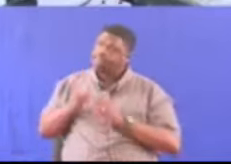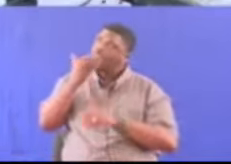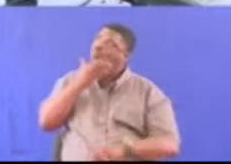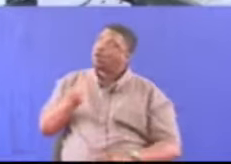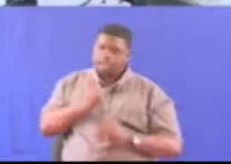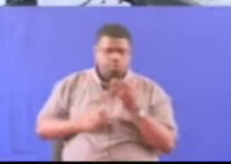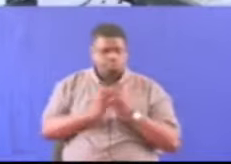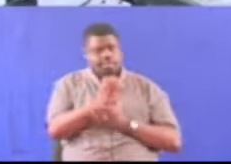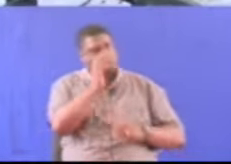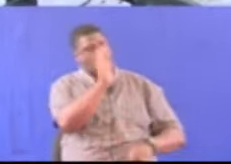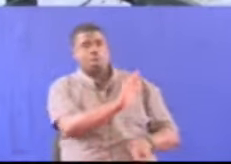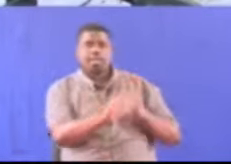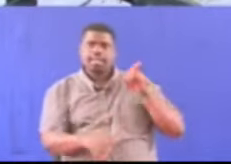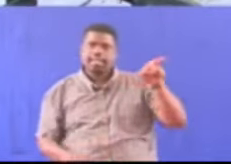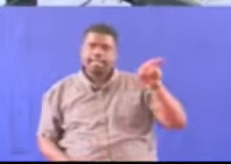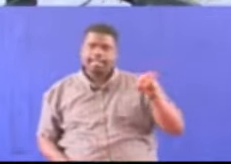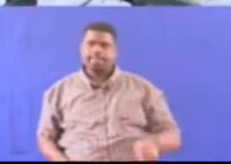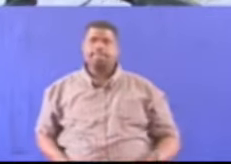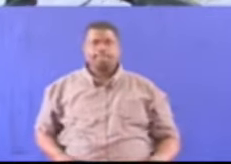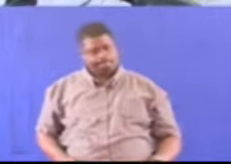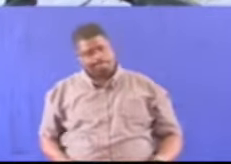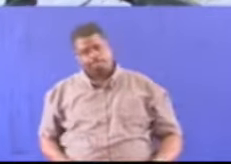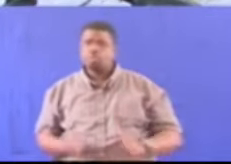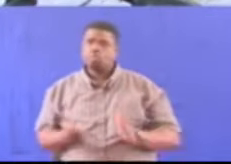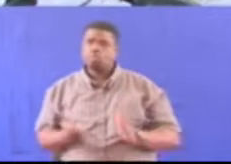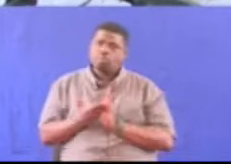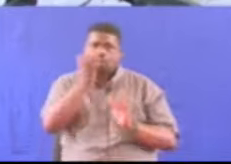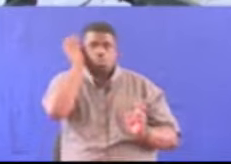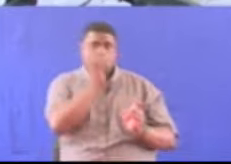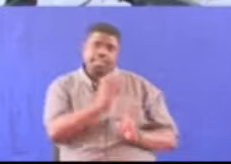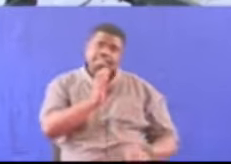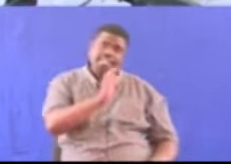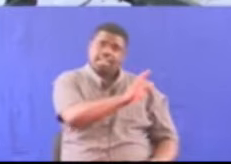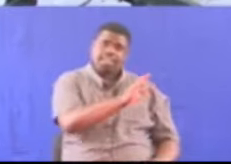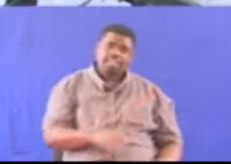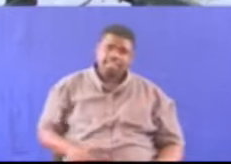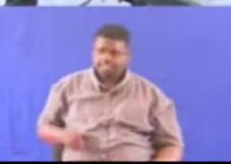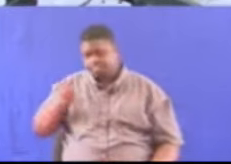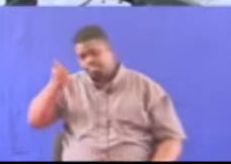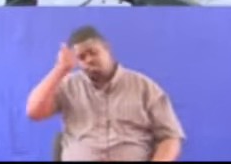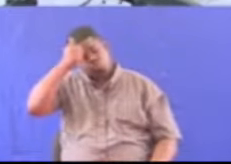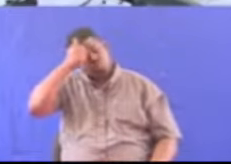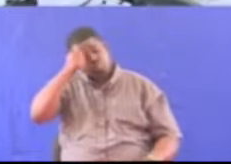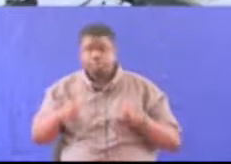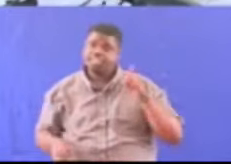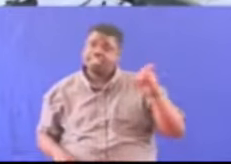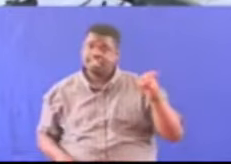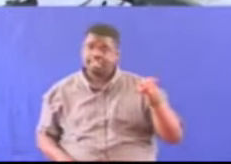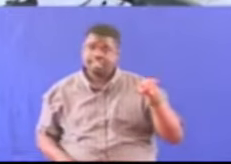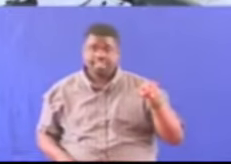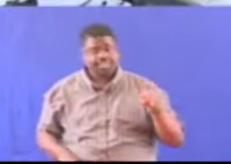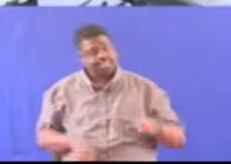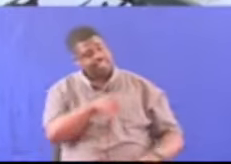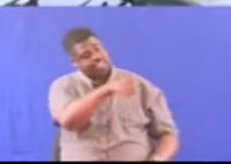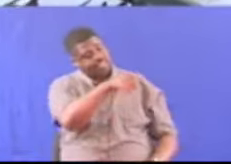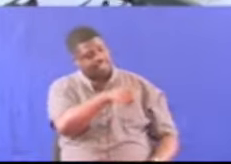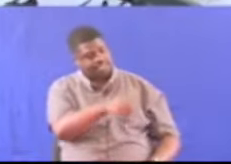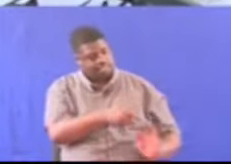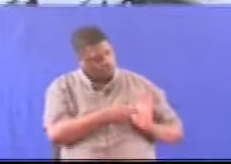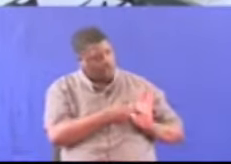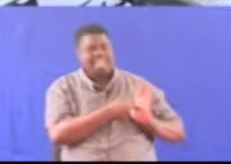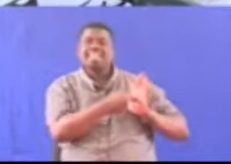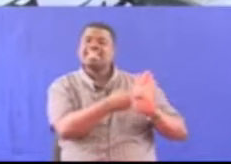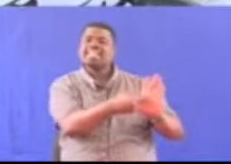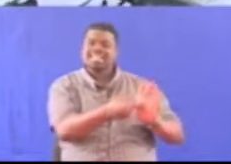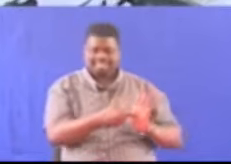kwake. Tunapoomba kwa ajili yake, mkumbushe pia kwamba yeye ni wakili